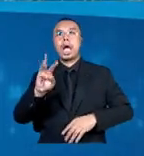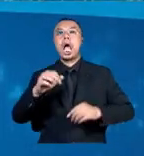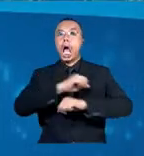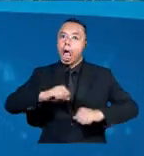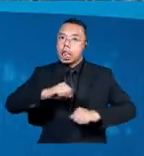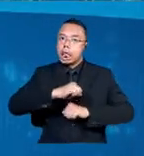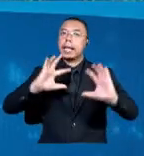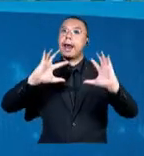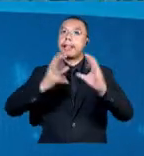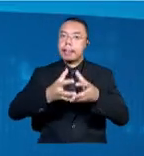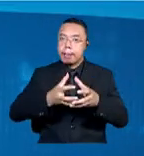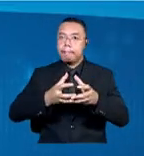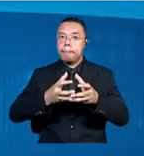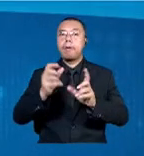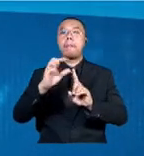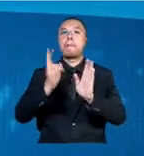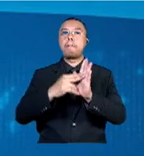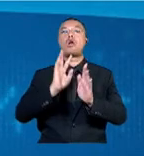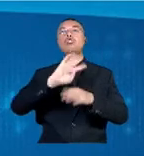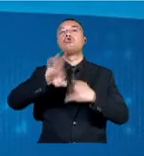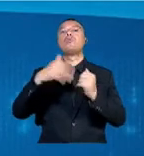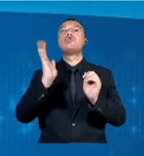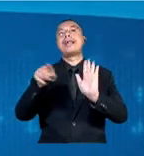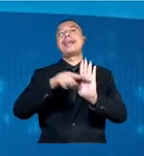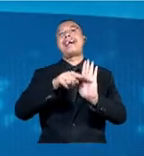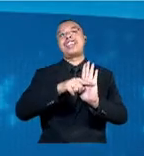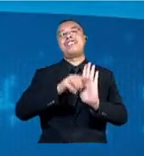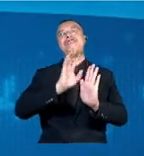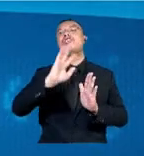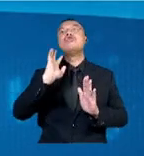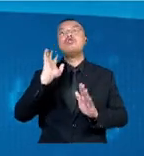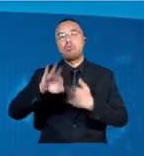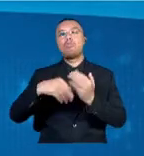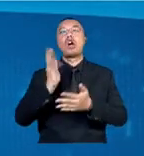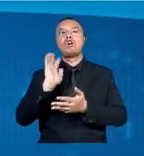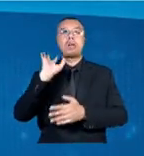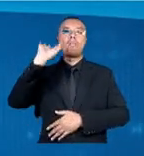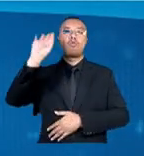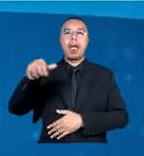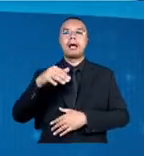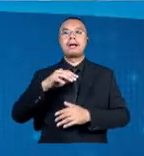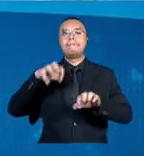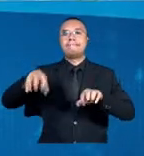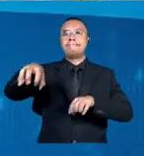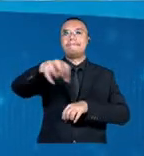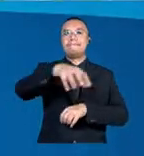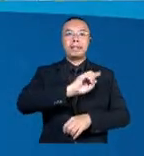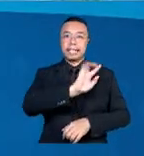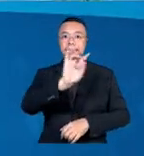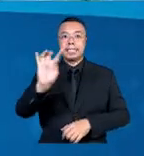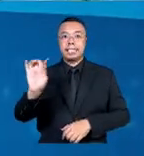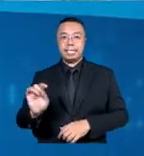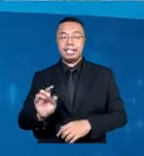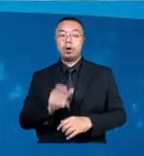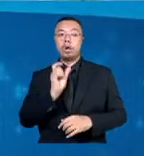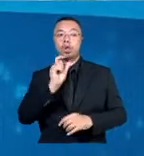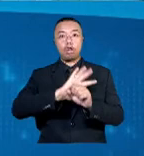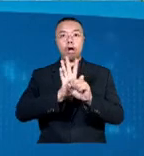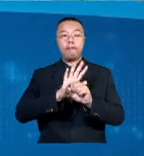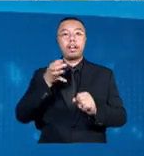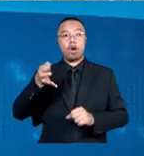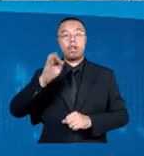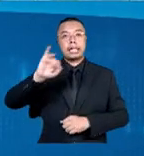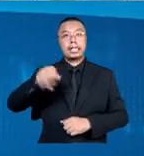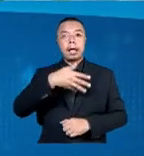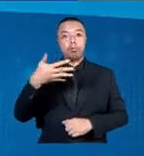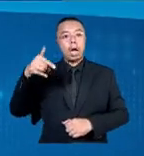pada PON dan sudah negatif semua, dan semua sudah kembali ke daerah mereka masing-masing. Dan untuk COVID di Kota